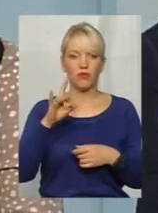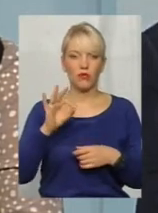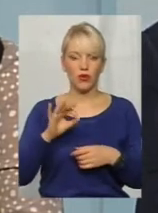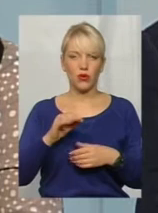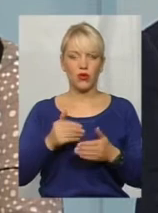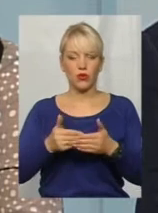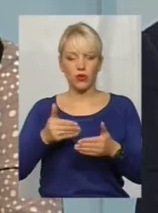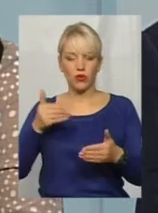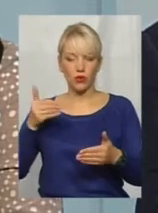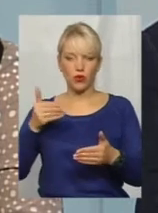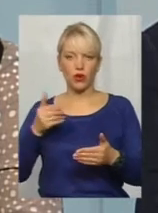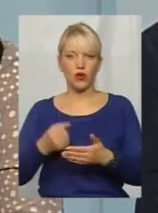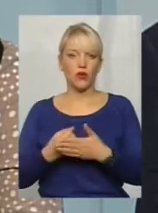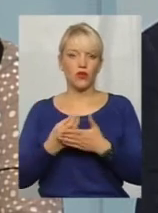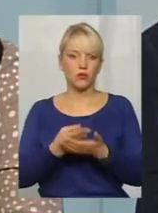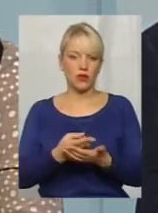допомогу хворим